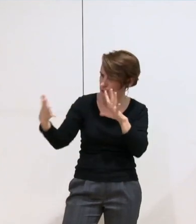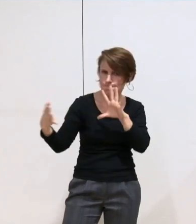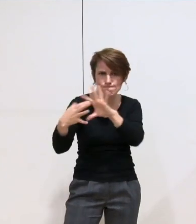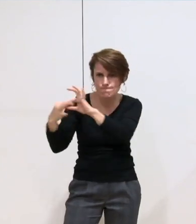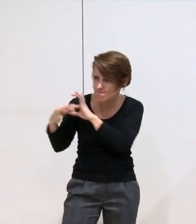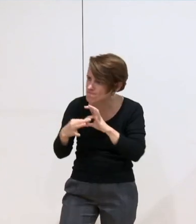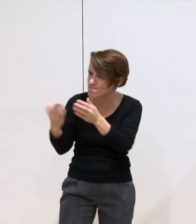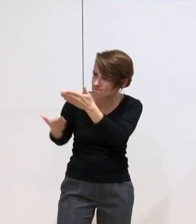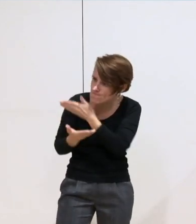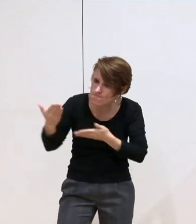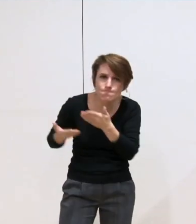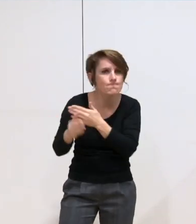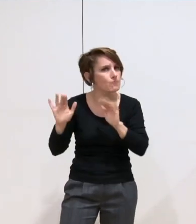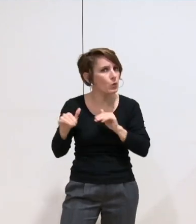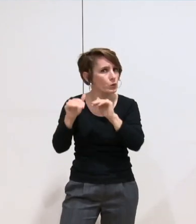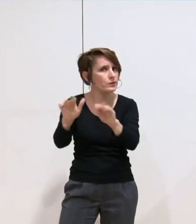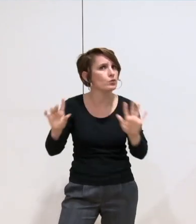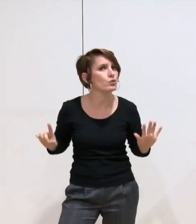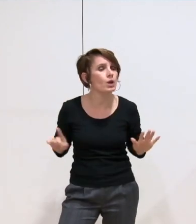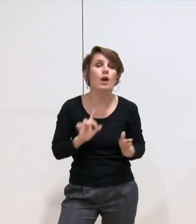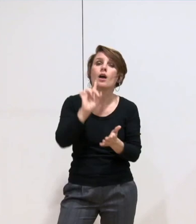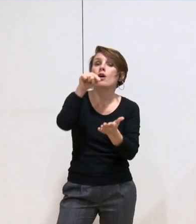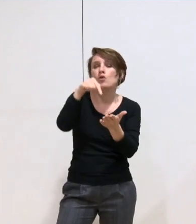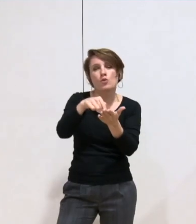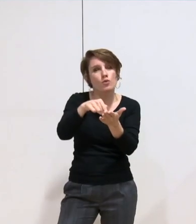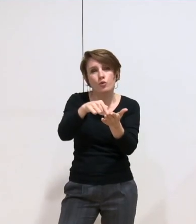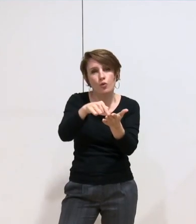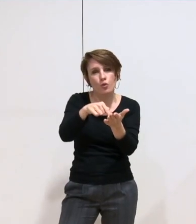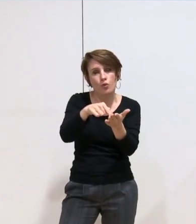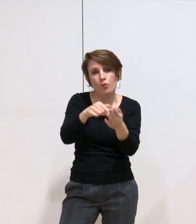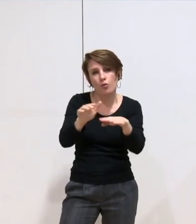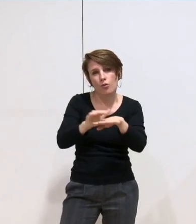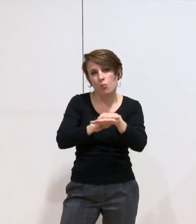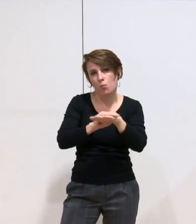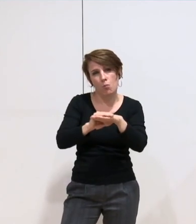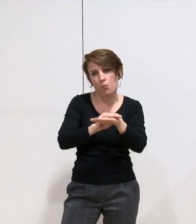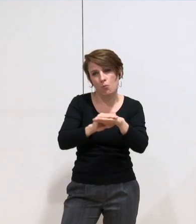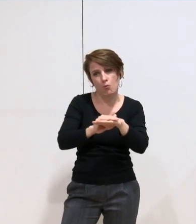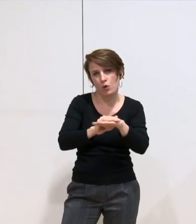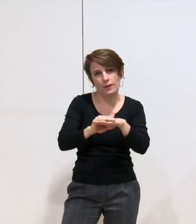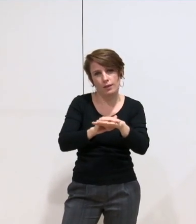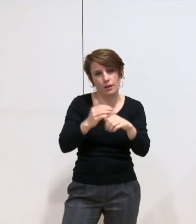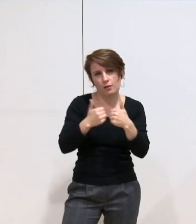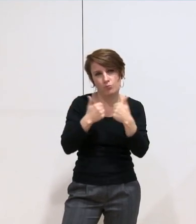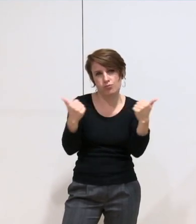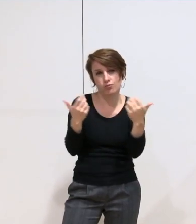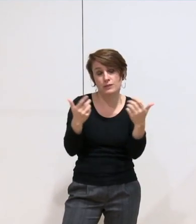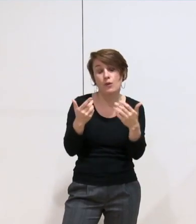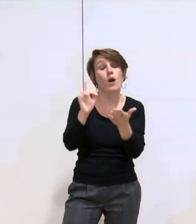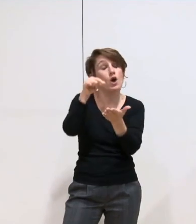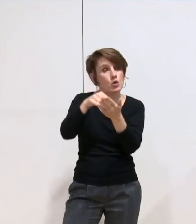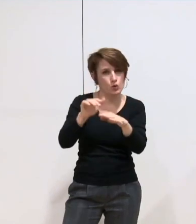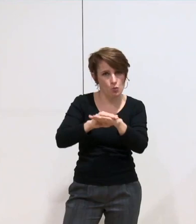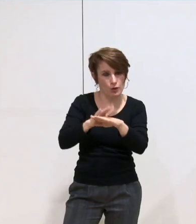lieux ne sont évidemment pas les lieux politiques, nous l'avons dit à de nombreuses reprises. Les lieux politiques sont ceux de la commission